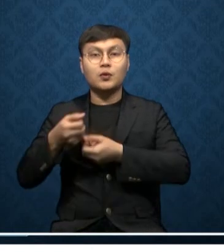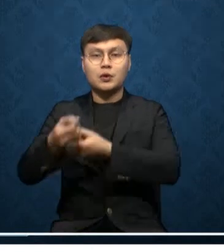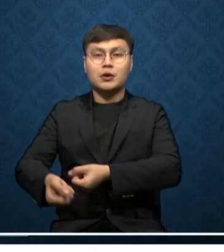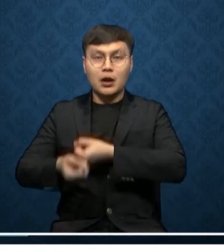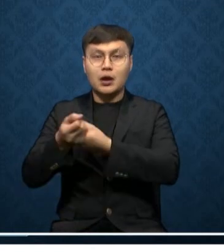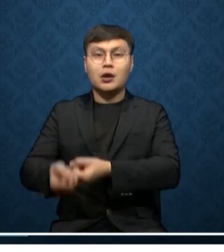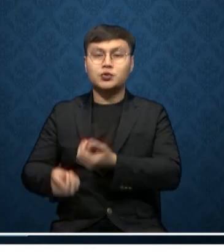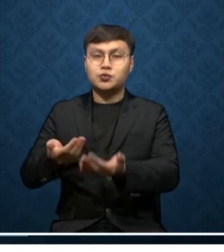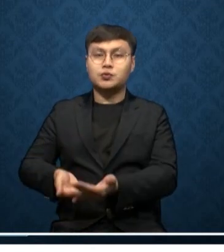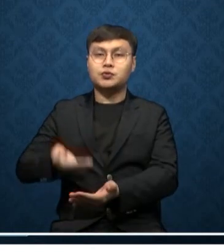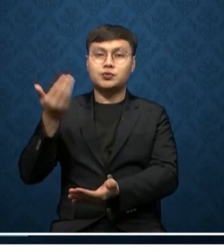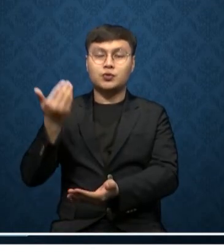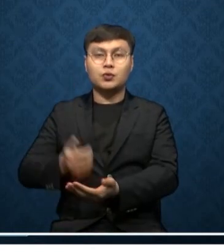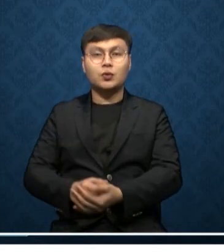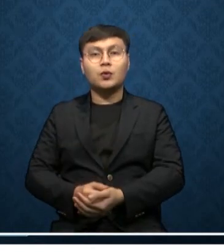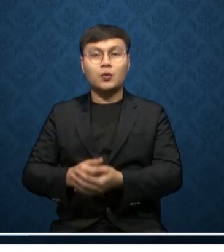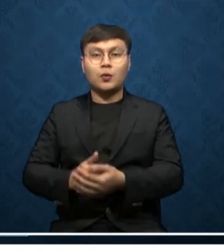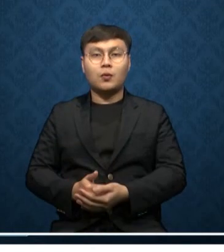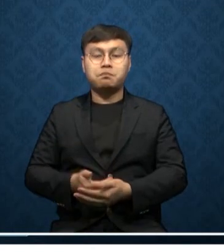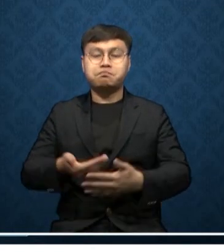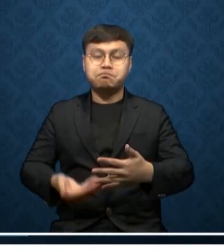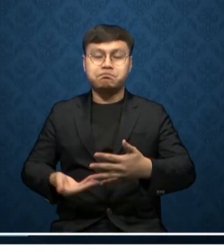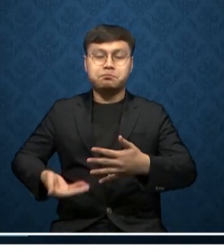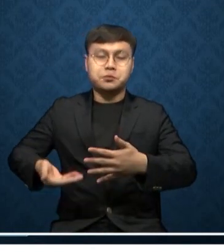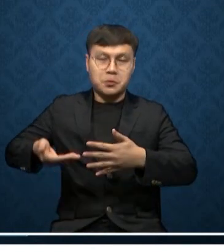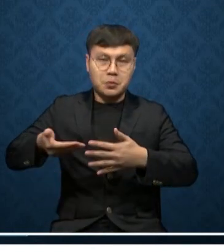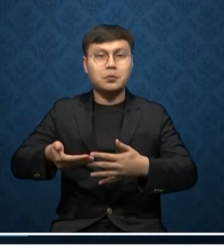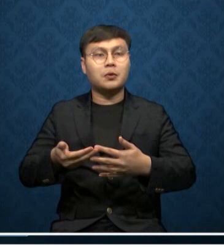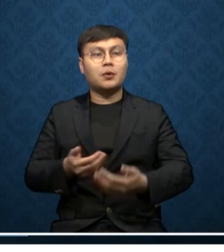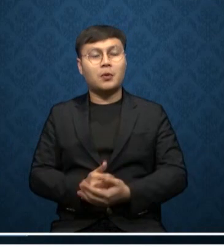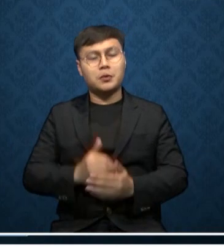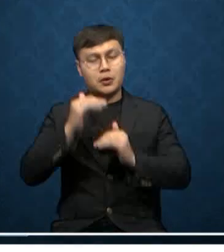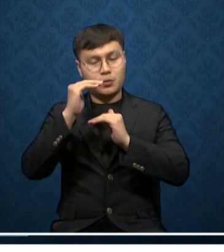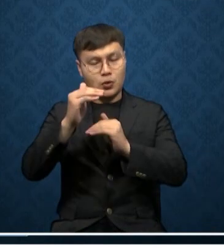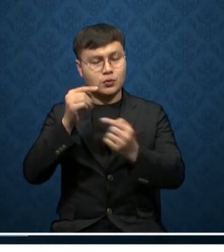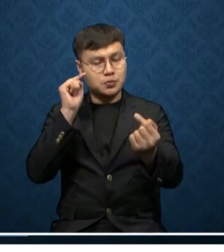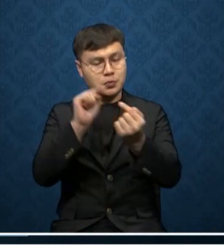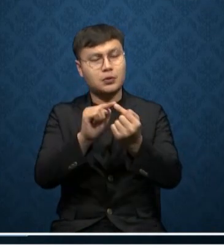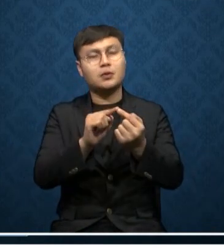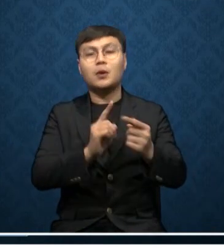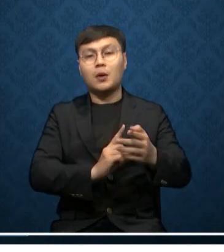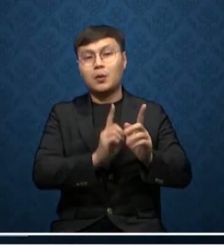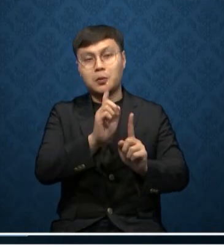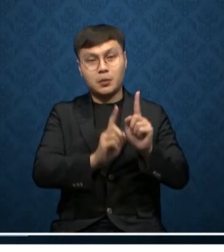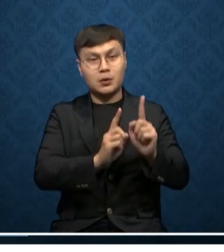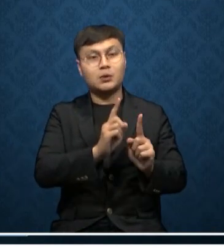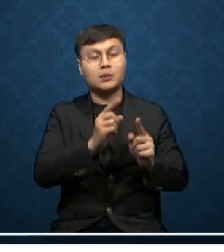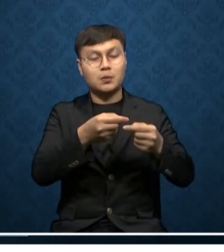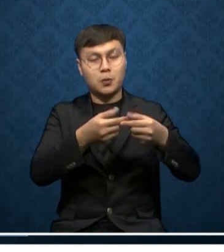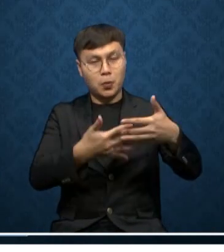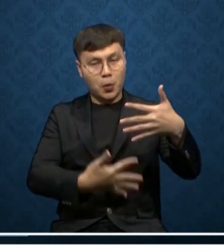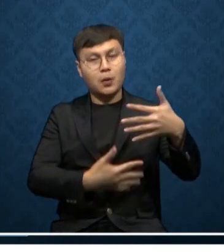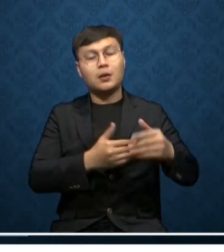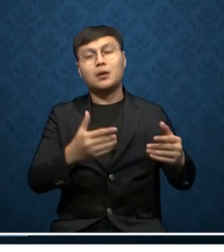สูงซึ่งปัจจุบันก็มีการขับเคลื่อนไปเป็นระยะมีการกำหนด milestoneหือคชีวัดความสำเร็จในแต่ละประเด็นแต่ผมขออนุญาตนำมา